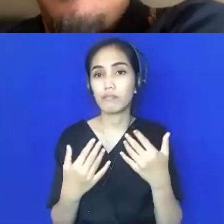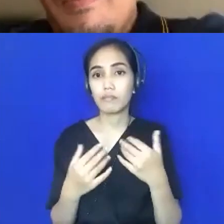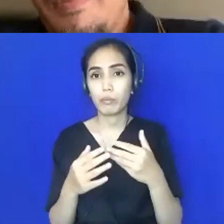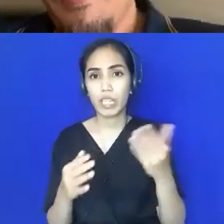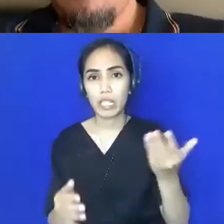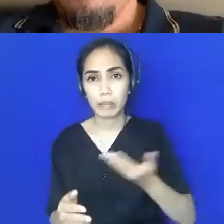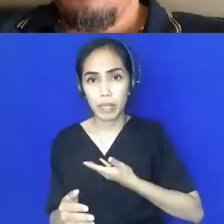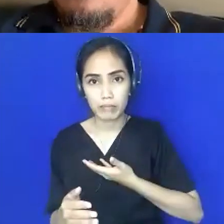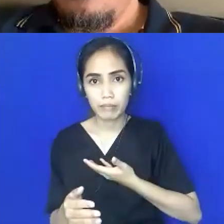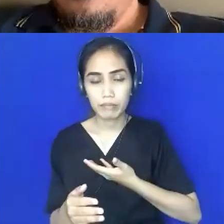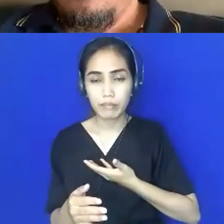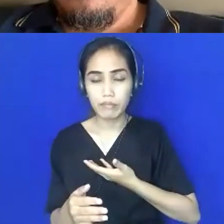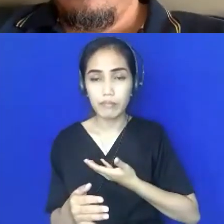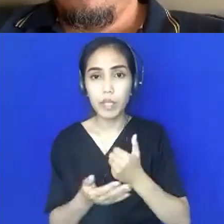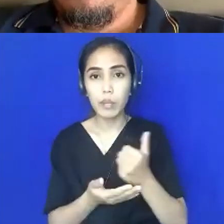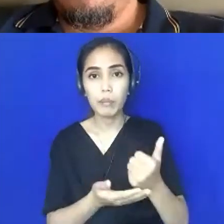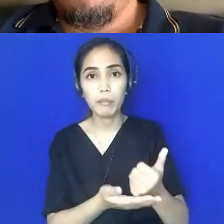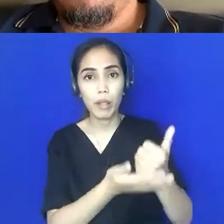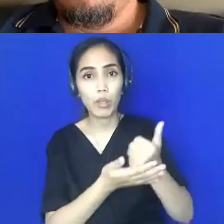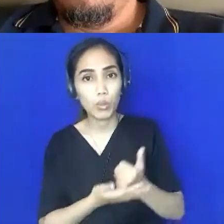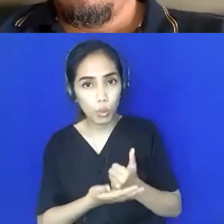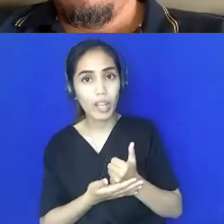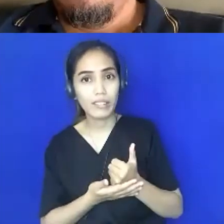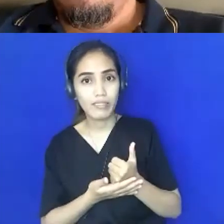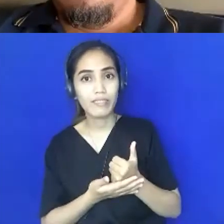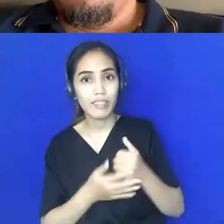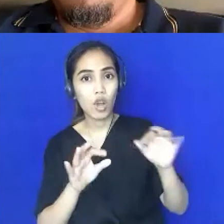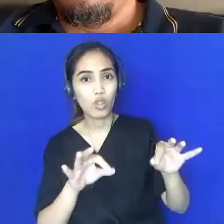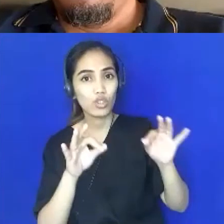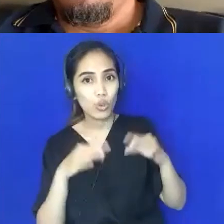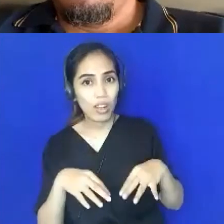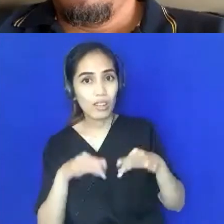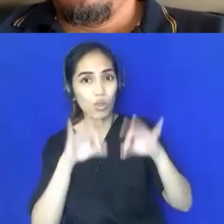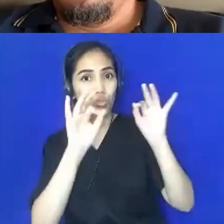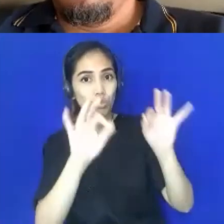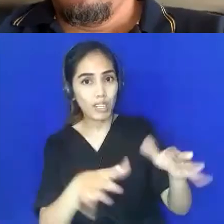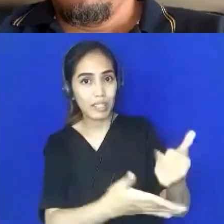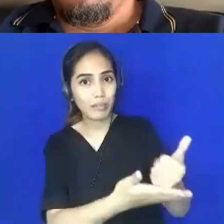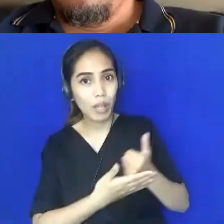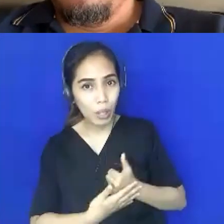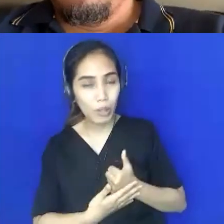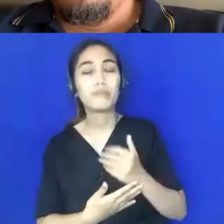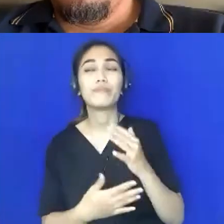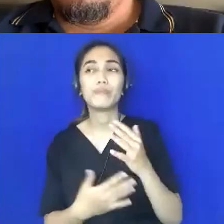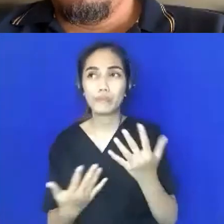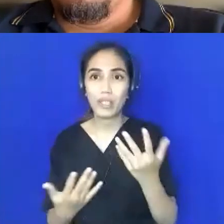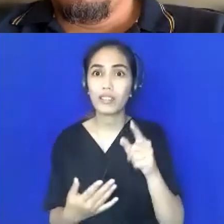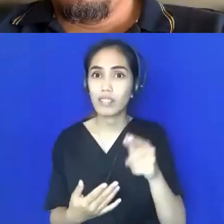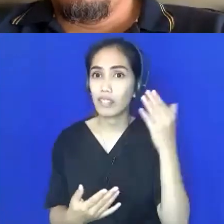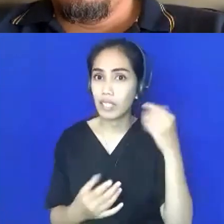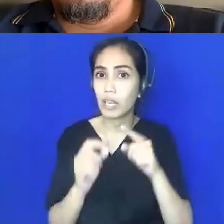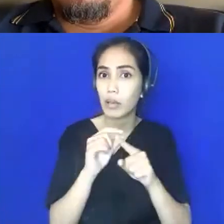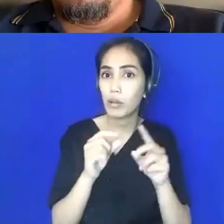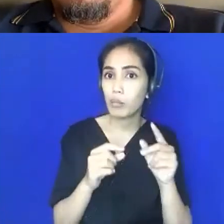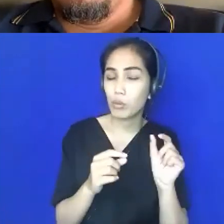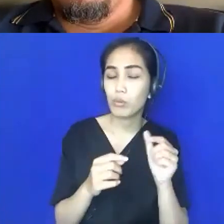menerima bantuan dari Kedutaan Australia untuk Mitra Youth yang tadi disebutkan oleh Bu Pru, dan